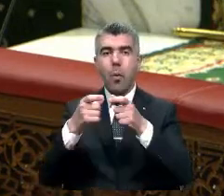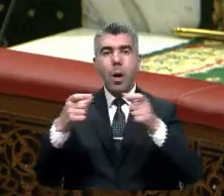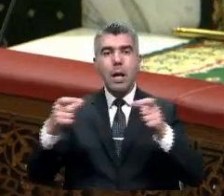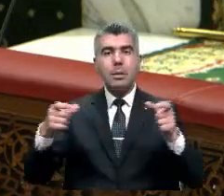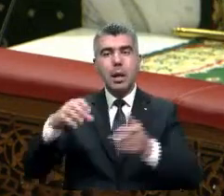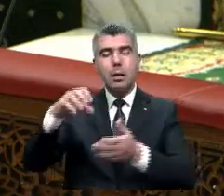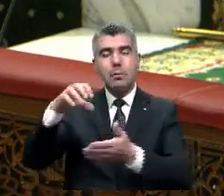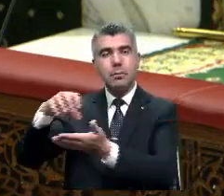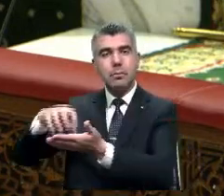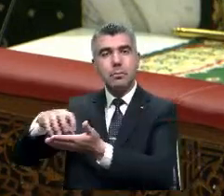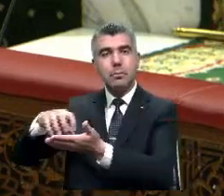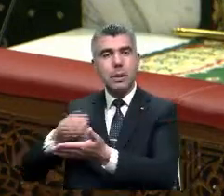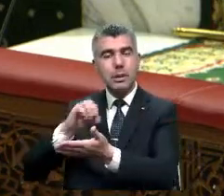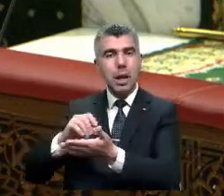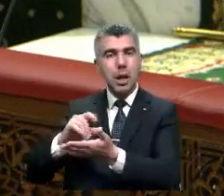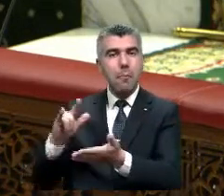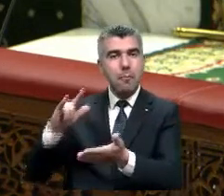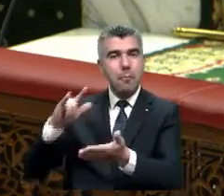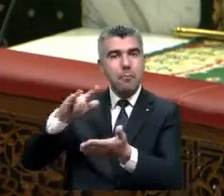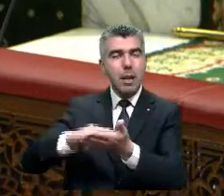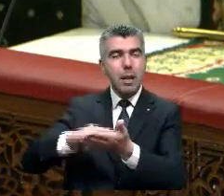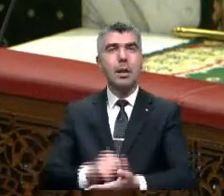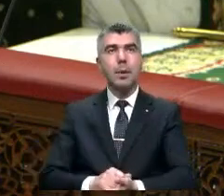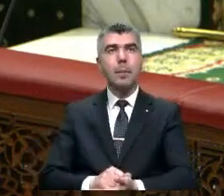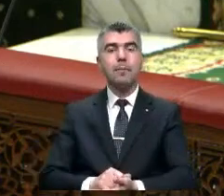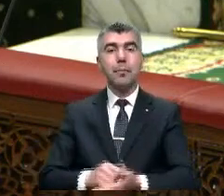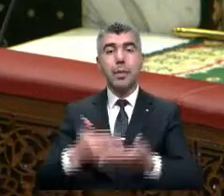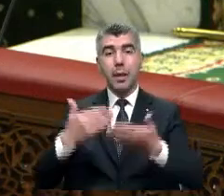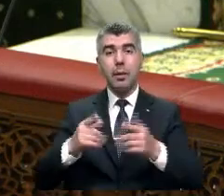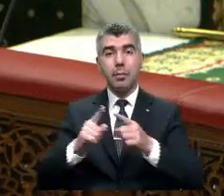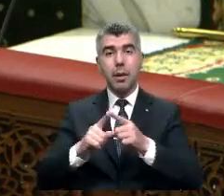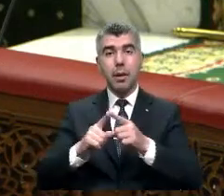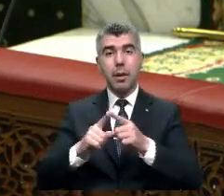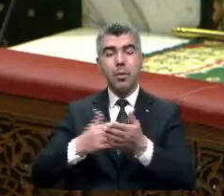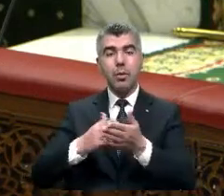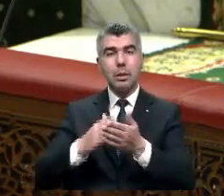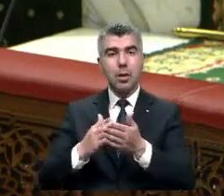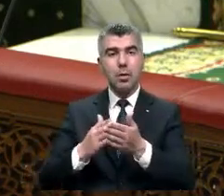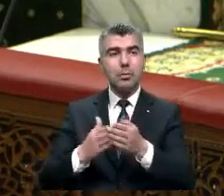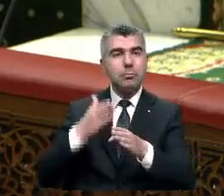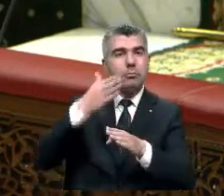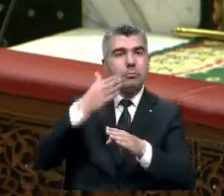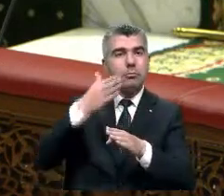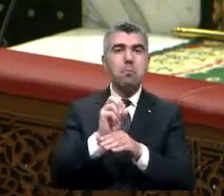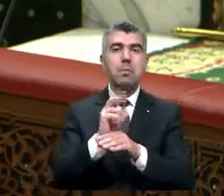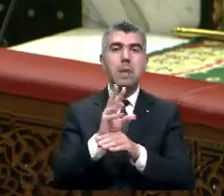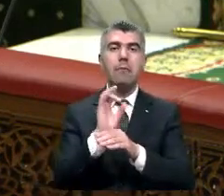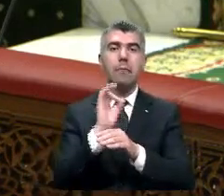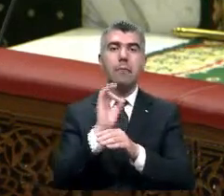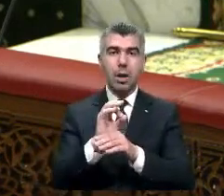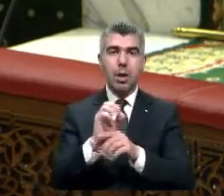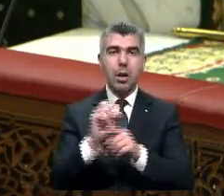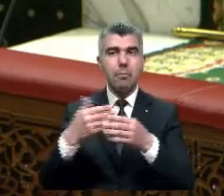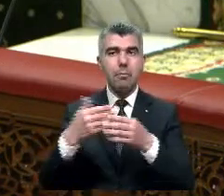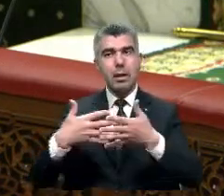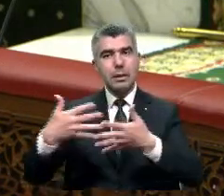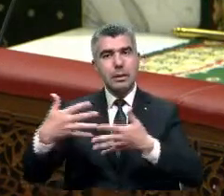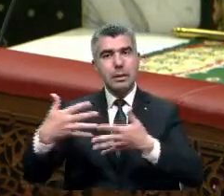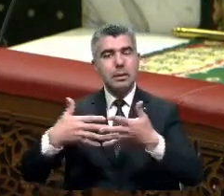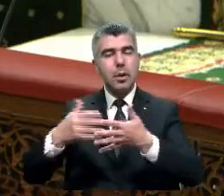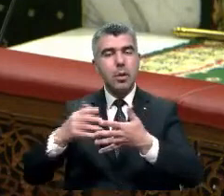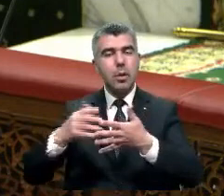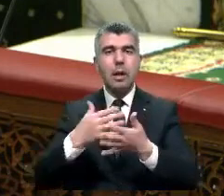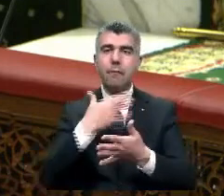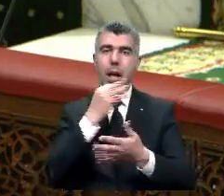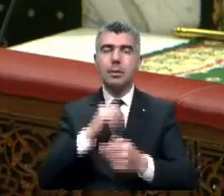عدد من المناطق داخل المطار الحالي، خاصه قاعات الاركاب ومنطقه الوصول، باش يمكن من تحسين انسيابيه تدفق